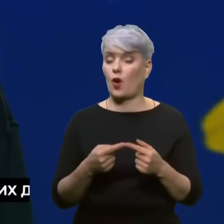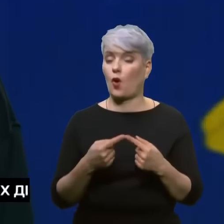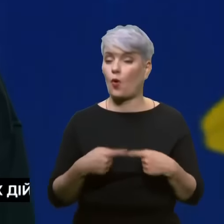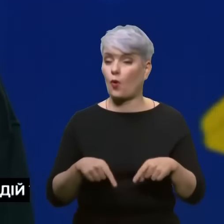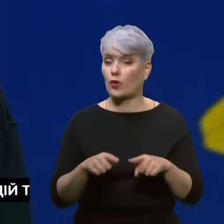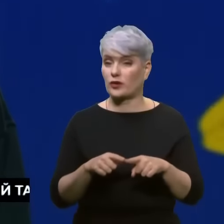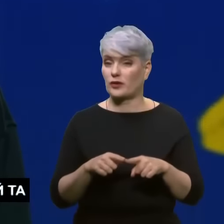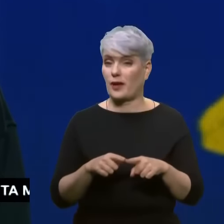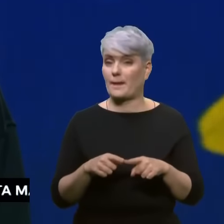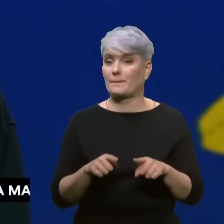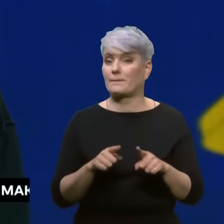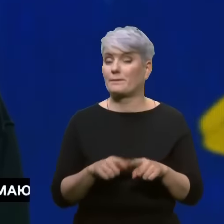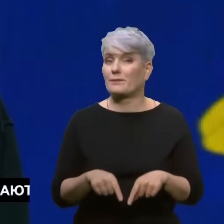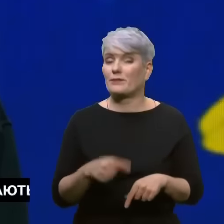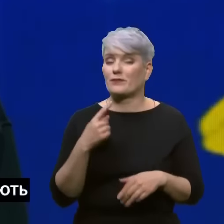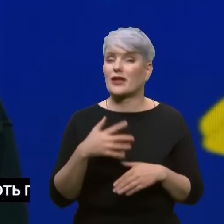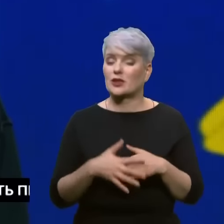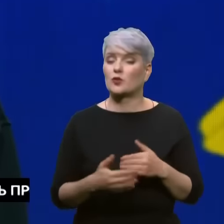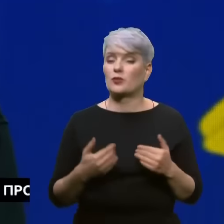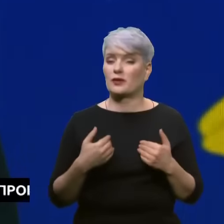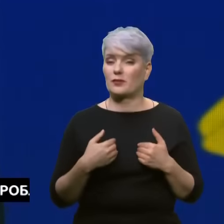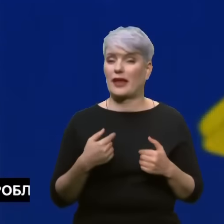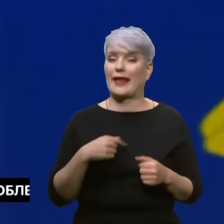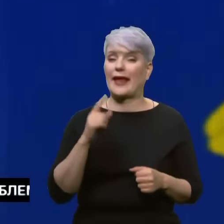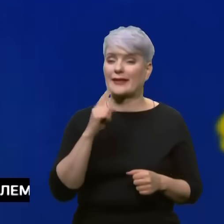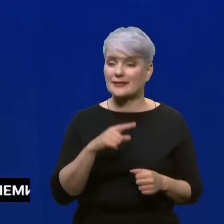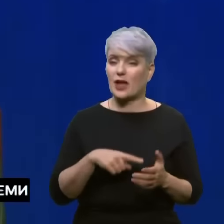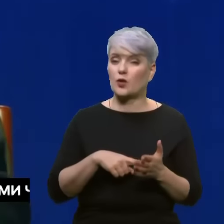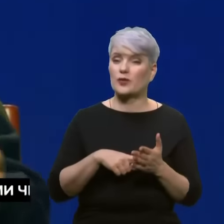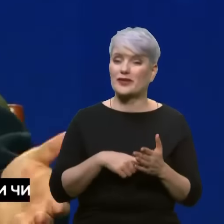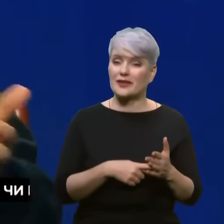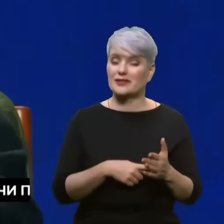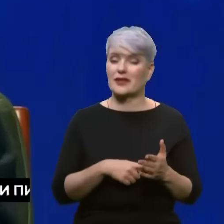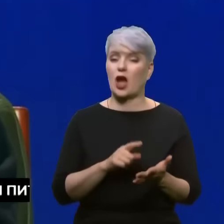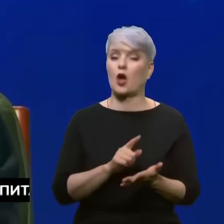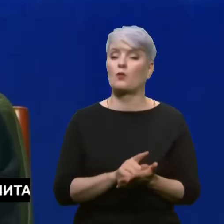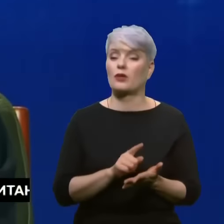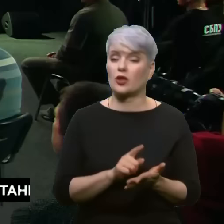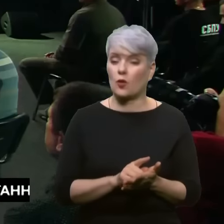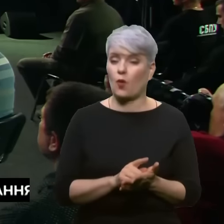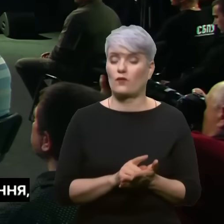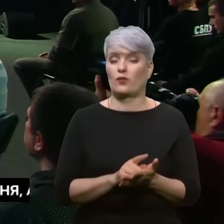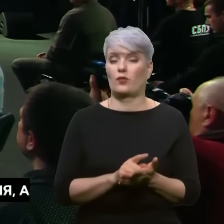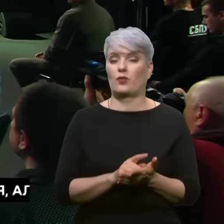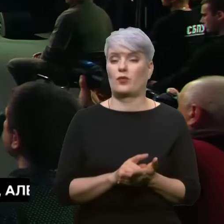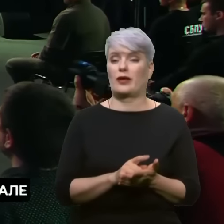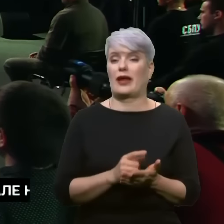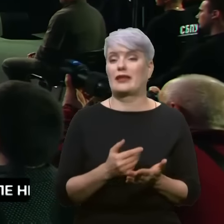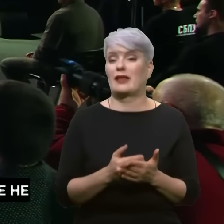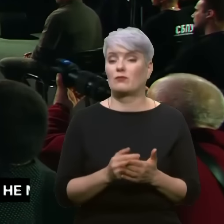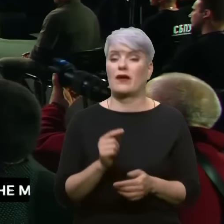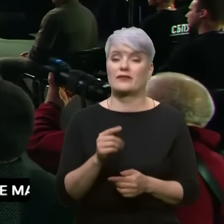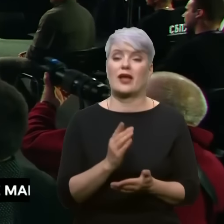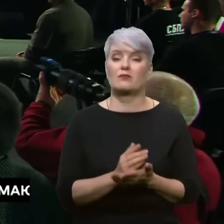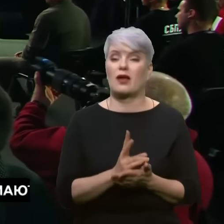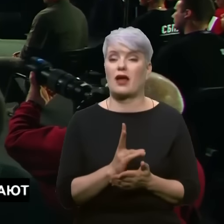органу. Ну, ви також зрозумієте мене. Я знаю тиск податкової тощо, і напевно там є